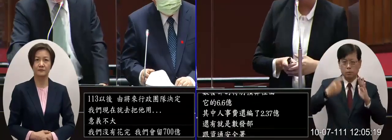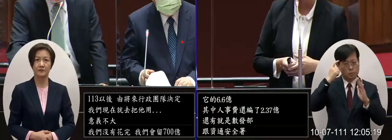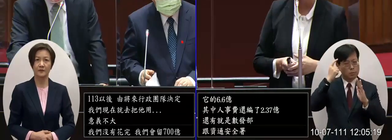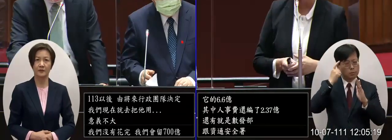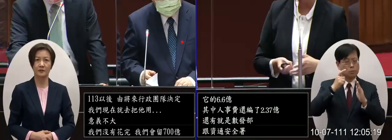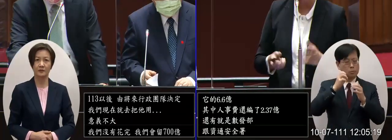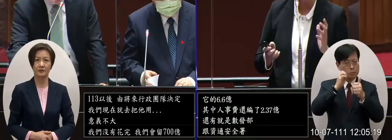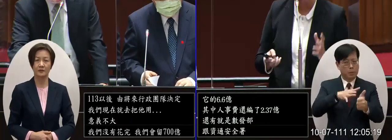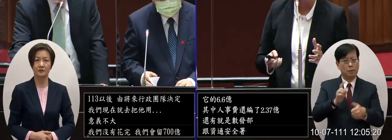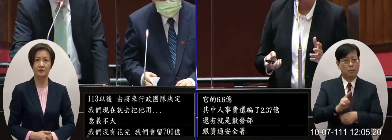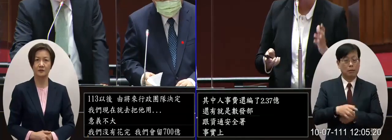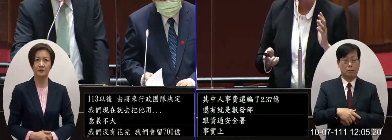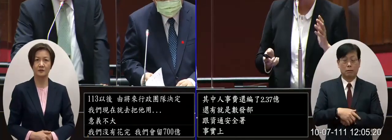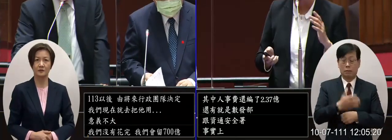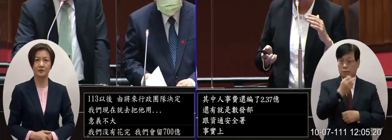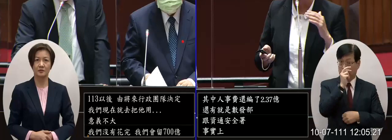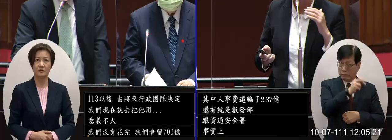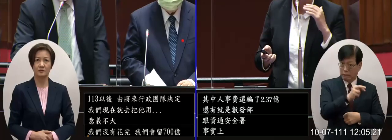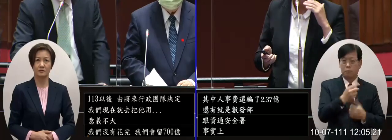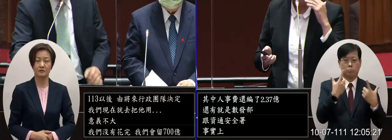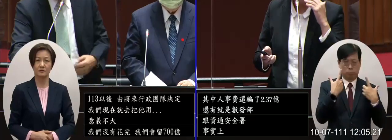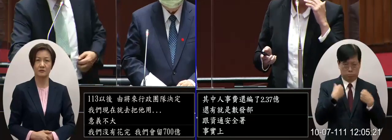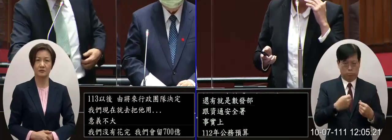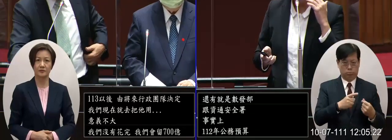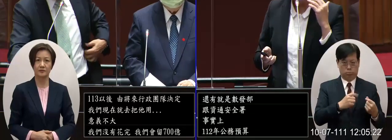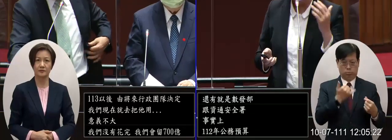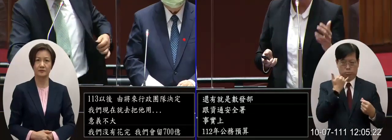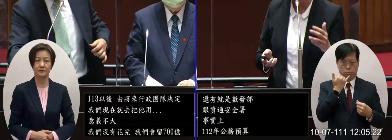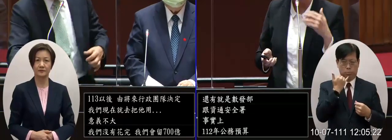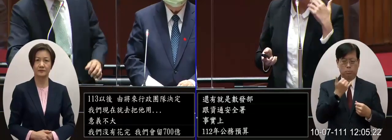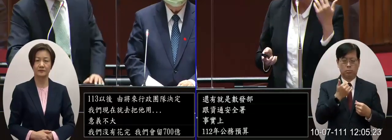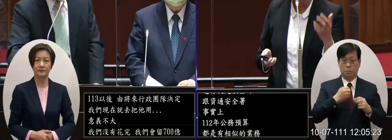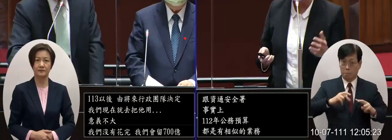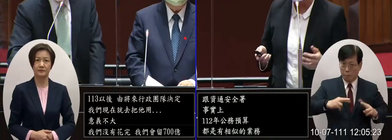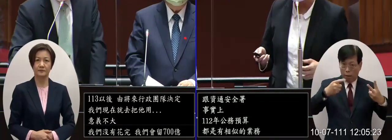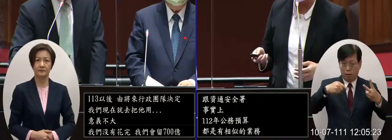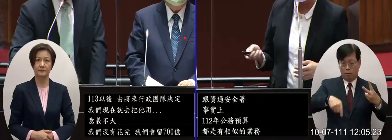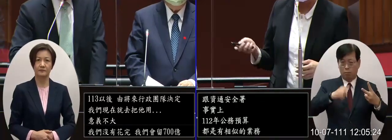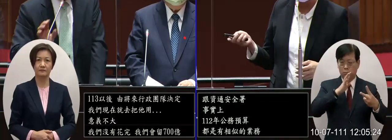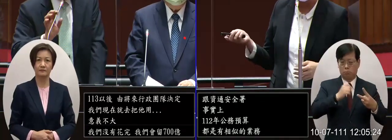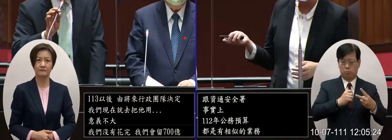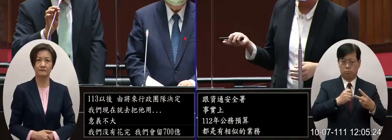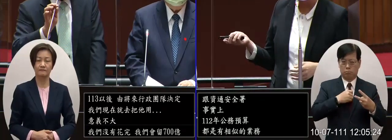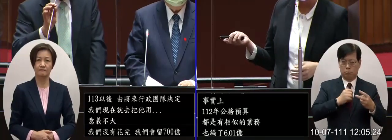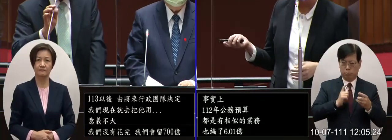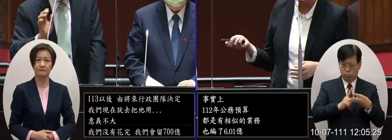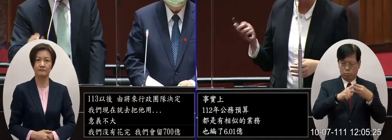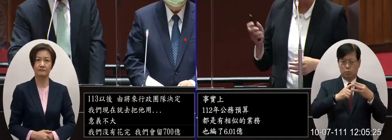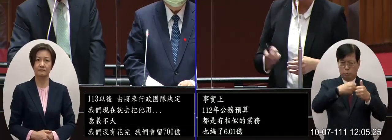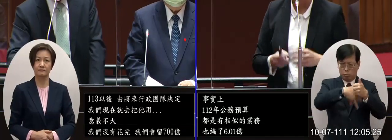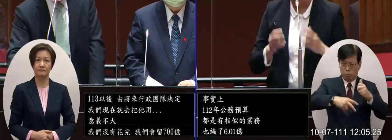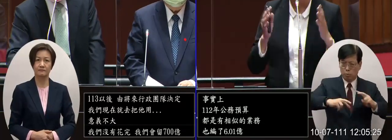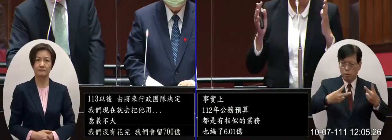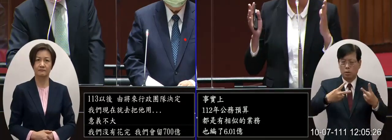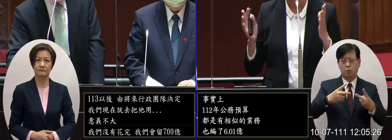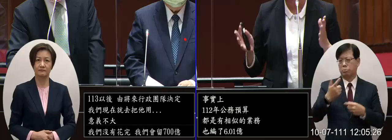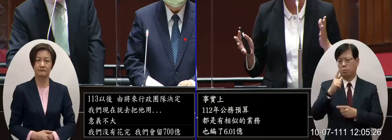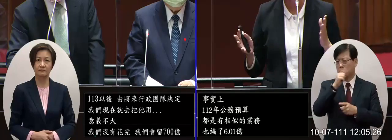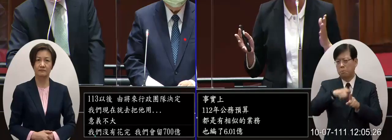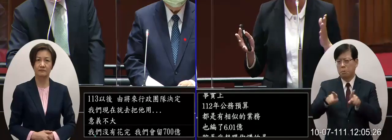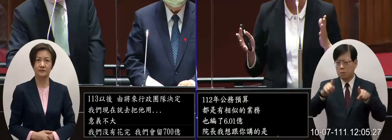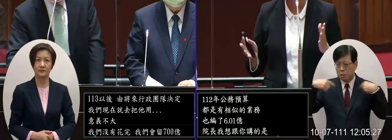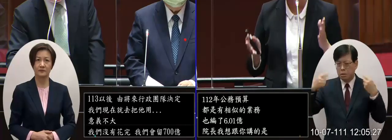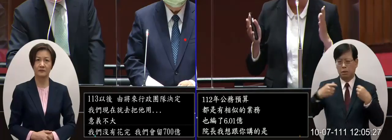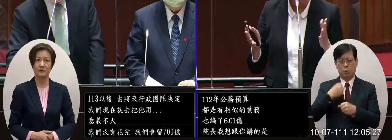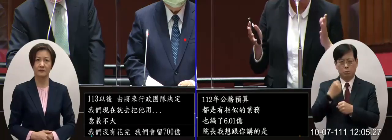院长我想要跟你讲的就是说，前瞻应该是要能够改变这个国家结构的一个财的预算，而不是平常就该